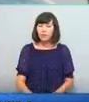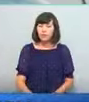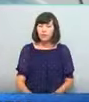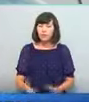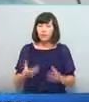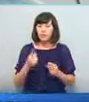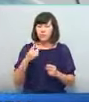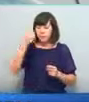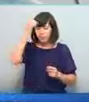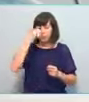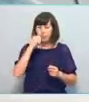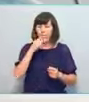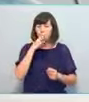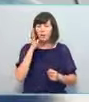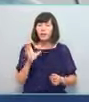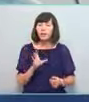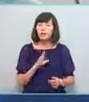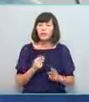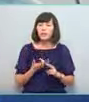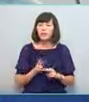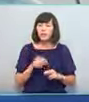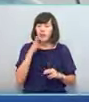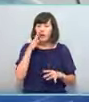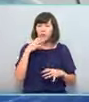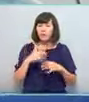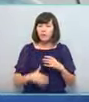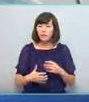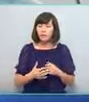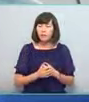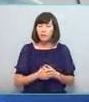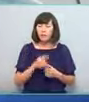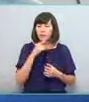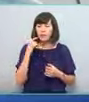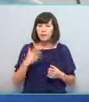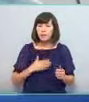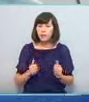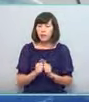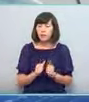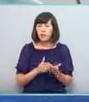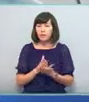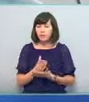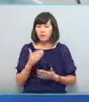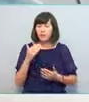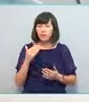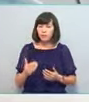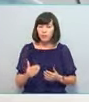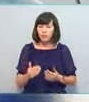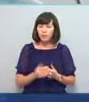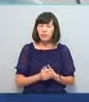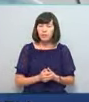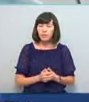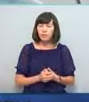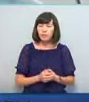Ұсталғаннан бері 1.5 айдай уақыт өтіпті. Ол осы уақыттың ішінде мына ресейлік біздің әріптестеріміз соларды